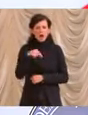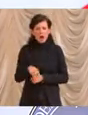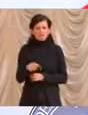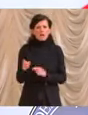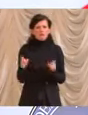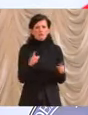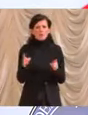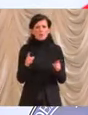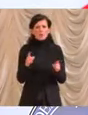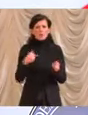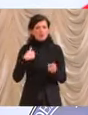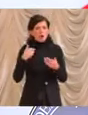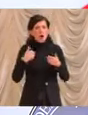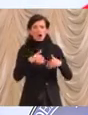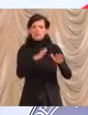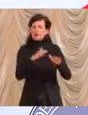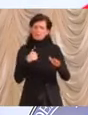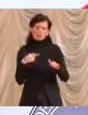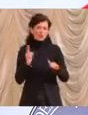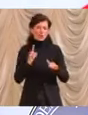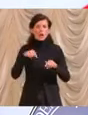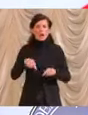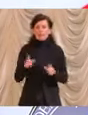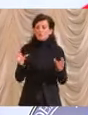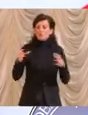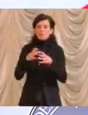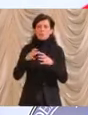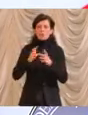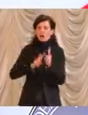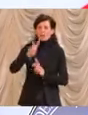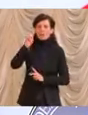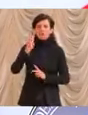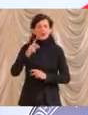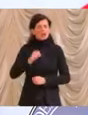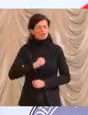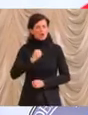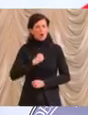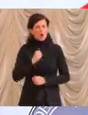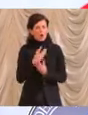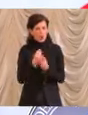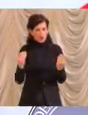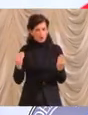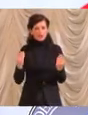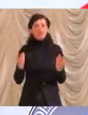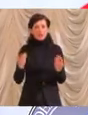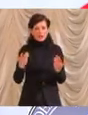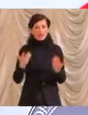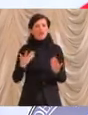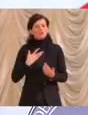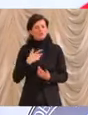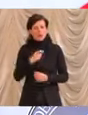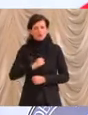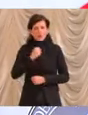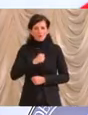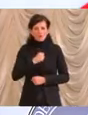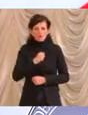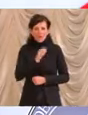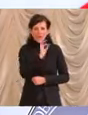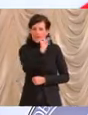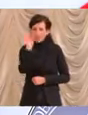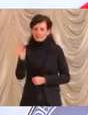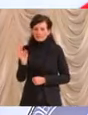cui l'intera comunità nazionale è così sofferente e ci sono quindi delle sofferenze ancora